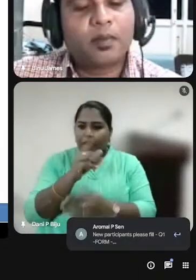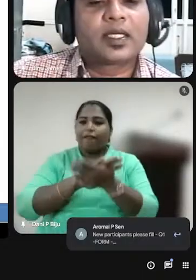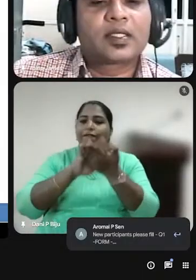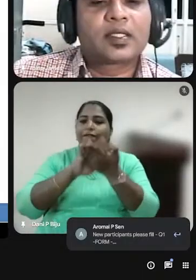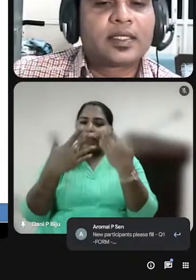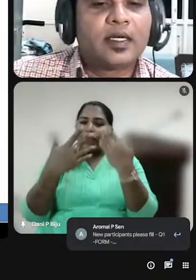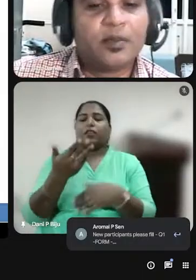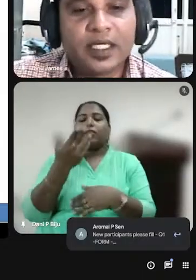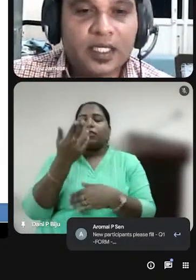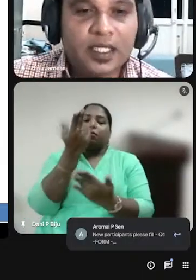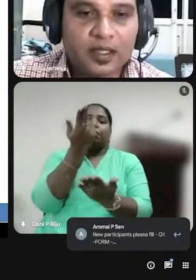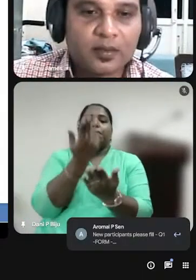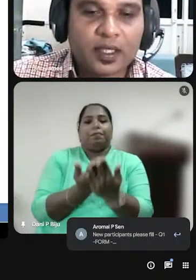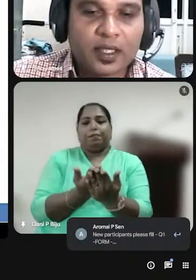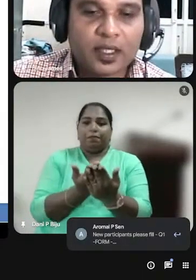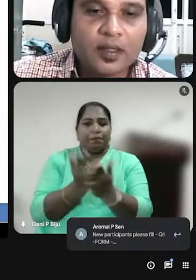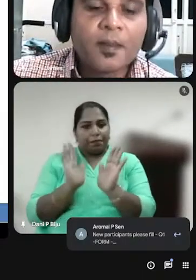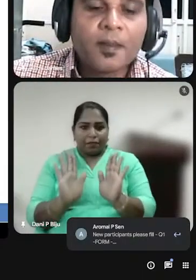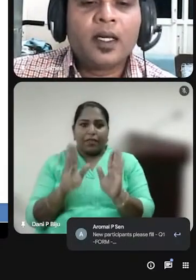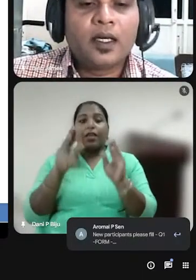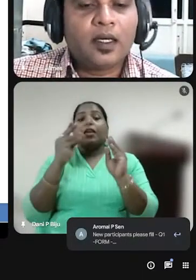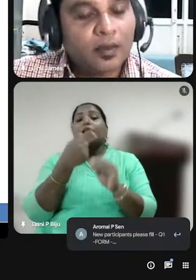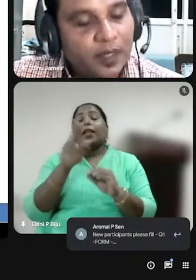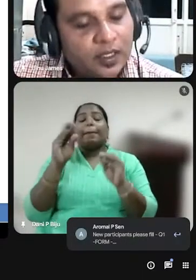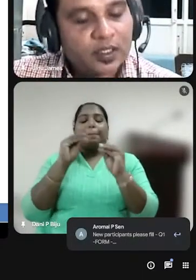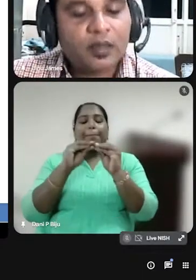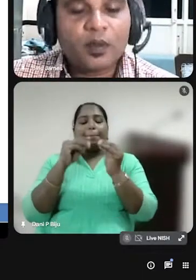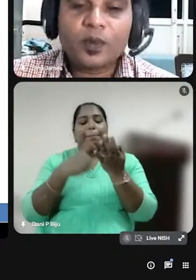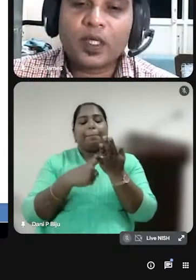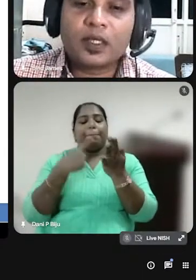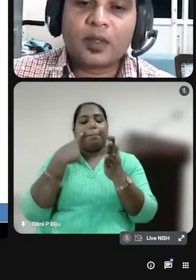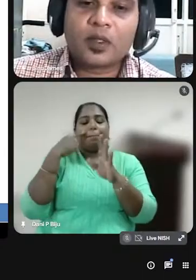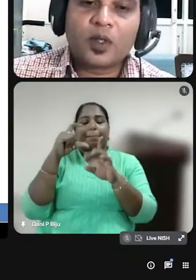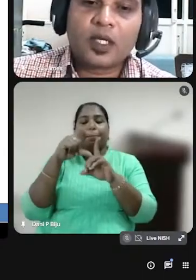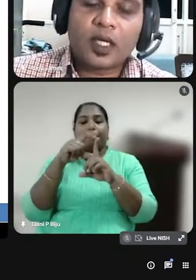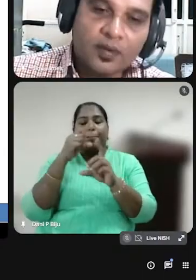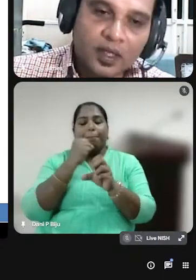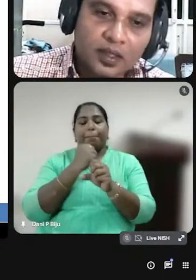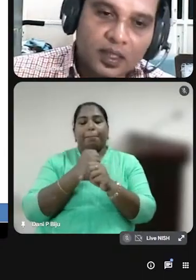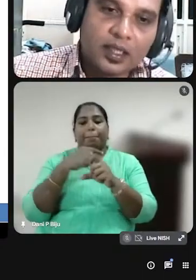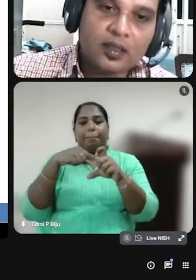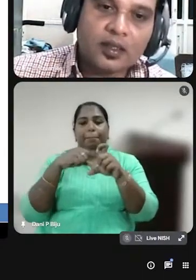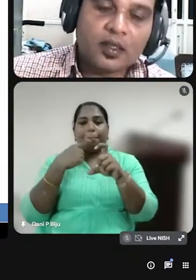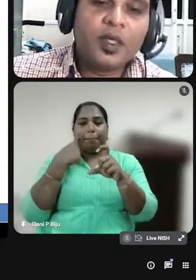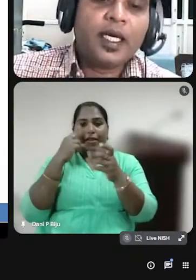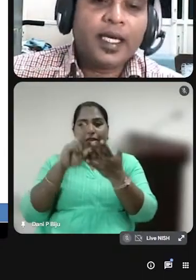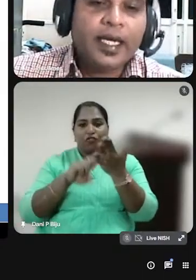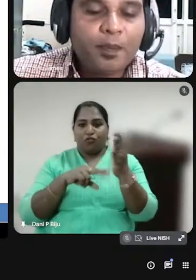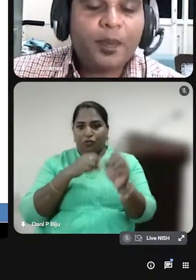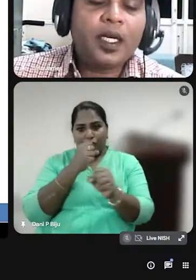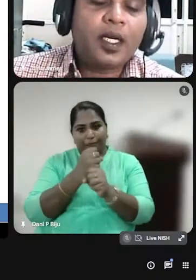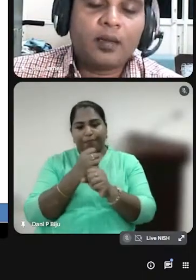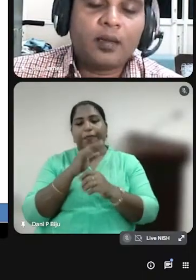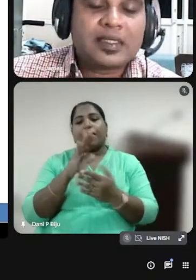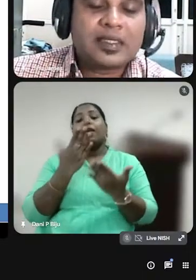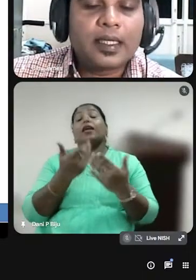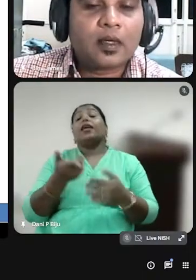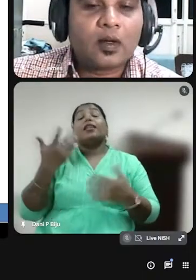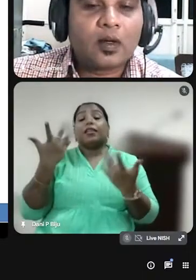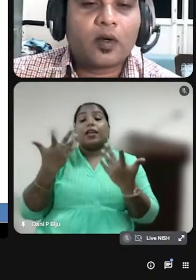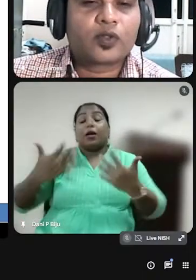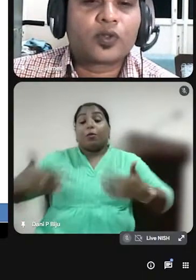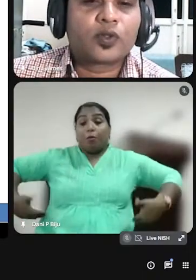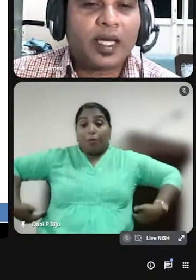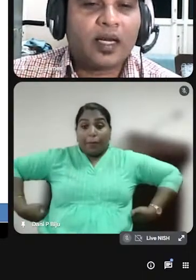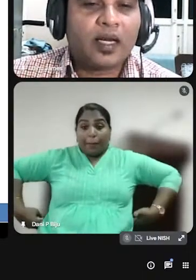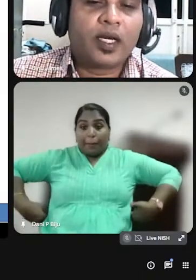ഫലപ്രദമായ ഒരു എക്സസൈസ് ആണ് ബ്രിഡ്ജിങ് എന്ന് പറയുന്നത്. ഈ ബ്രിഡ്ജ് ചെയ്യുമ്പോൾ നേരത്തെ പറഞ്ഞ പോലെ തന്നെ അവർക്ക് നടക്കുന്നതിനും ഇടുപ്പിന്റെ